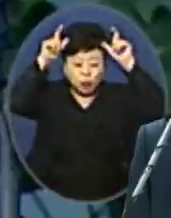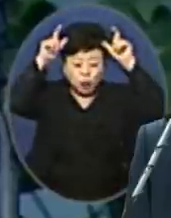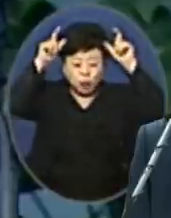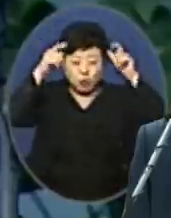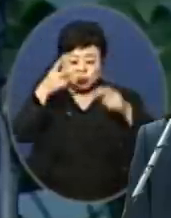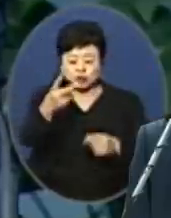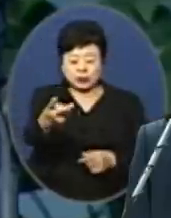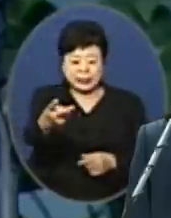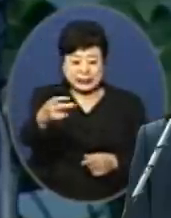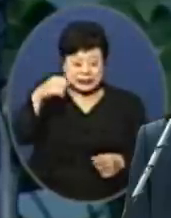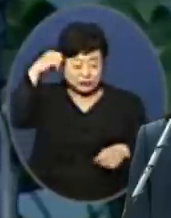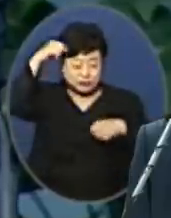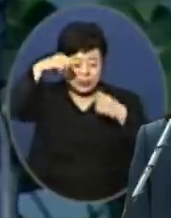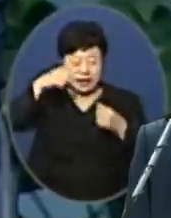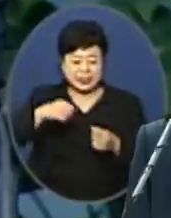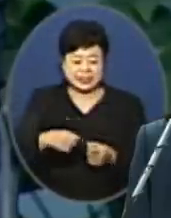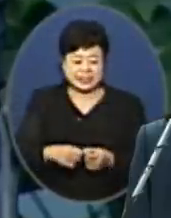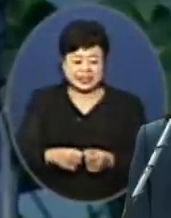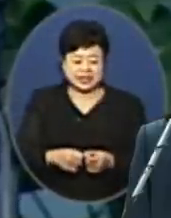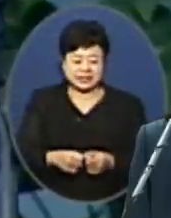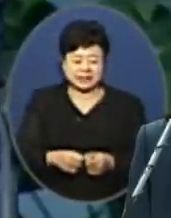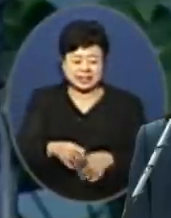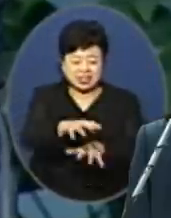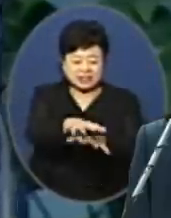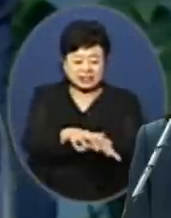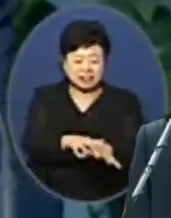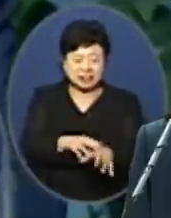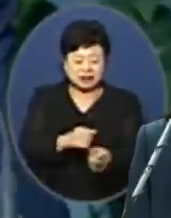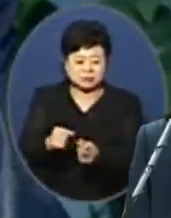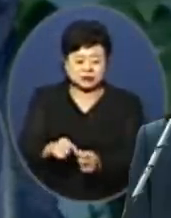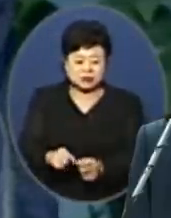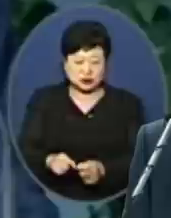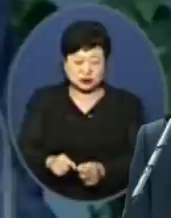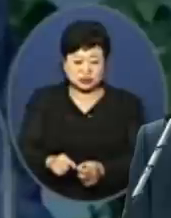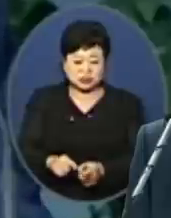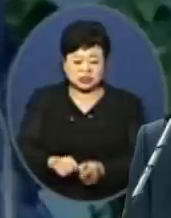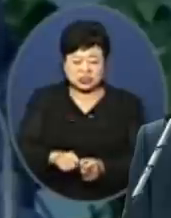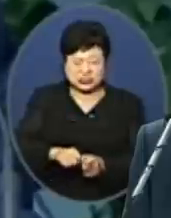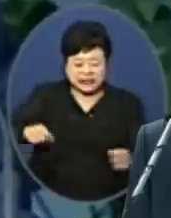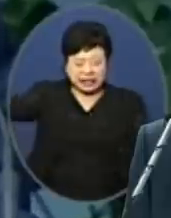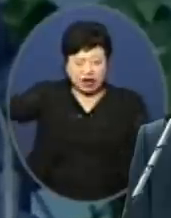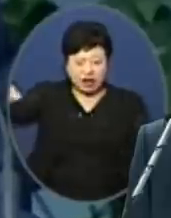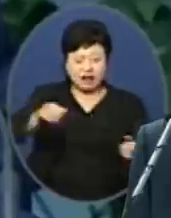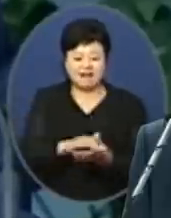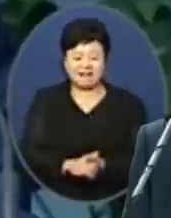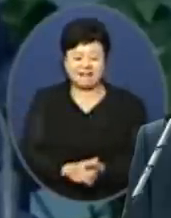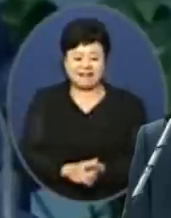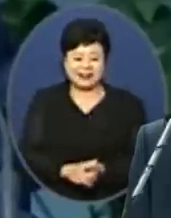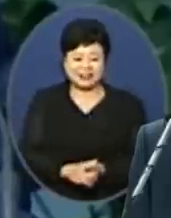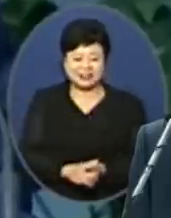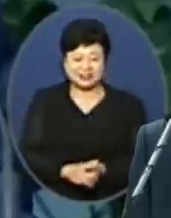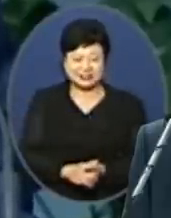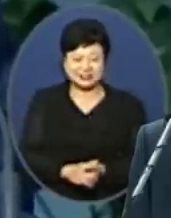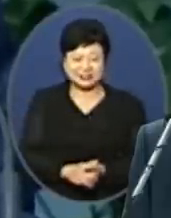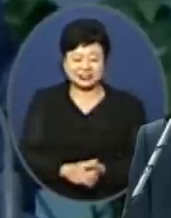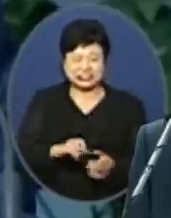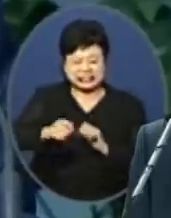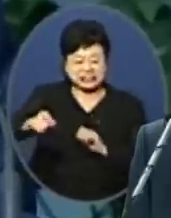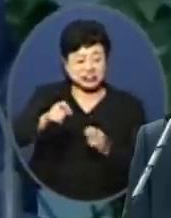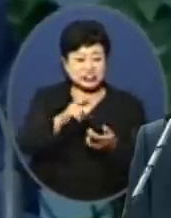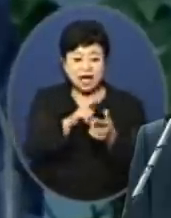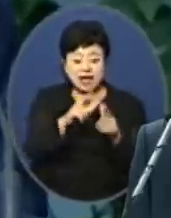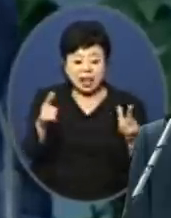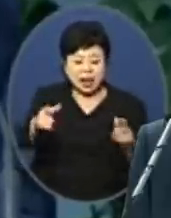끈으로서 그 천을 묶어가지고 이라 하고 서로 땡기게 하는 것입니다. 그래도 안